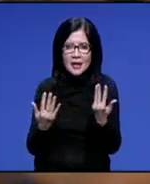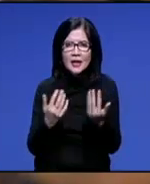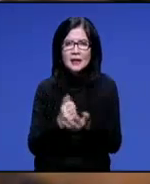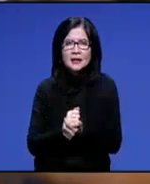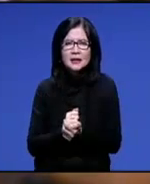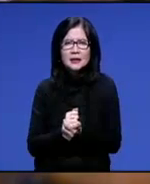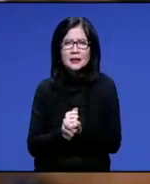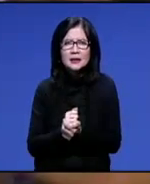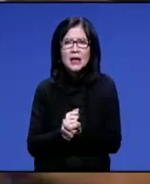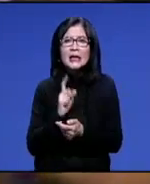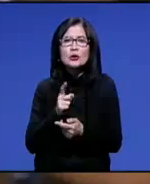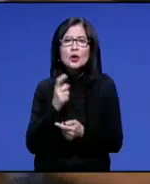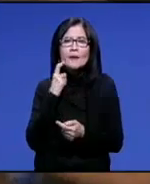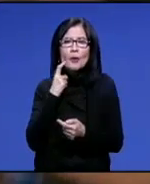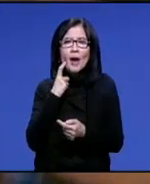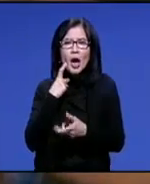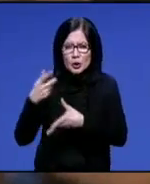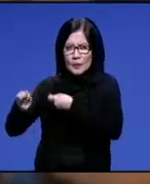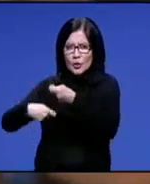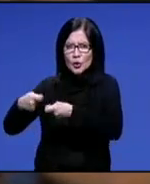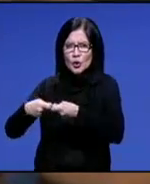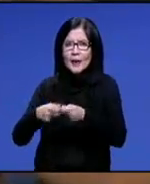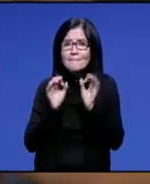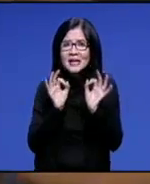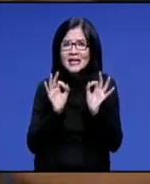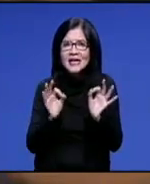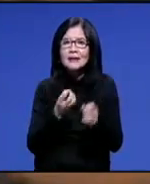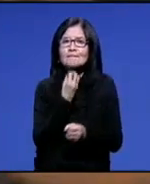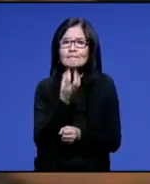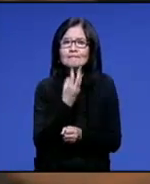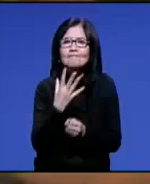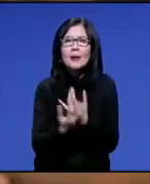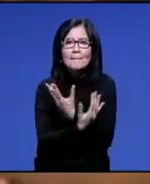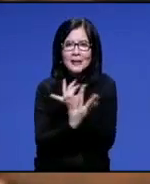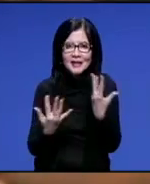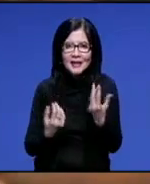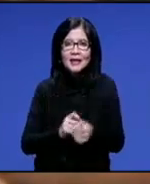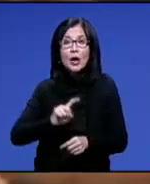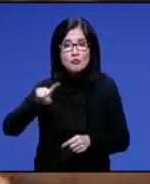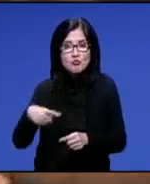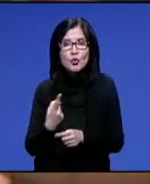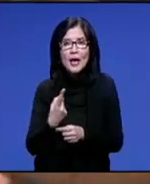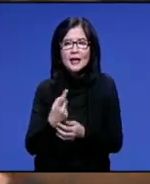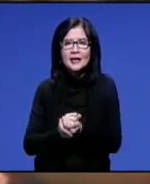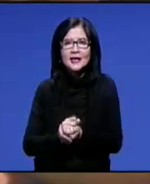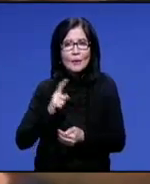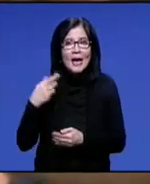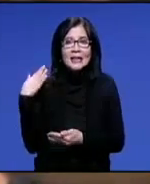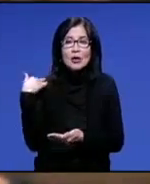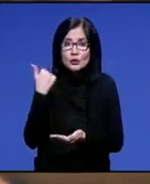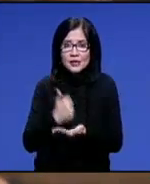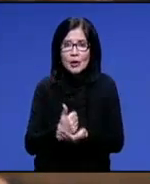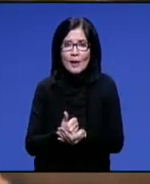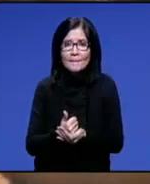ini sebenarnya untuk mencoba mengontrol dan mengedukasi masyarakat agar ya mulai secara tadi bertanggung jawab